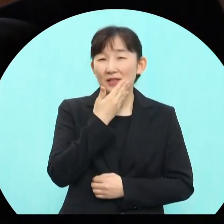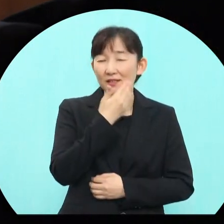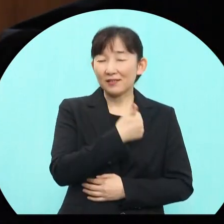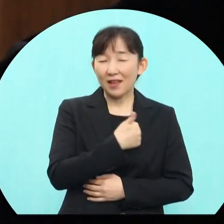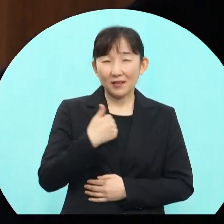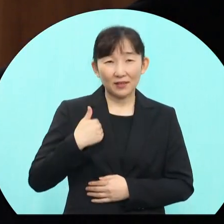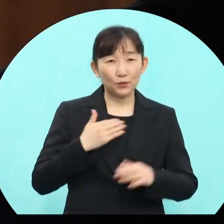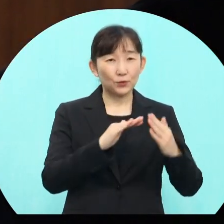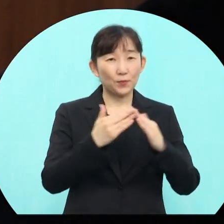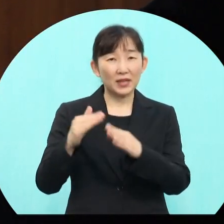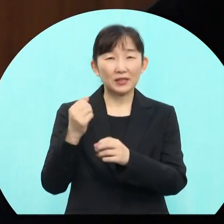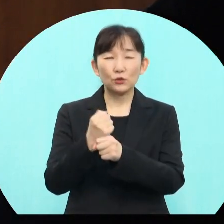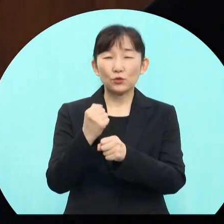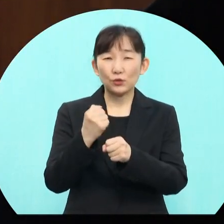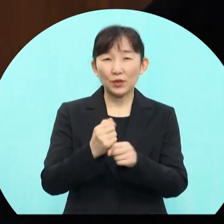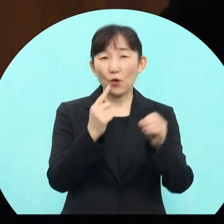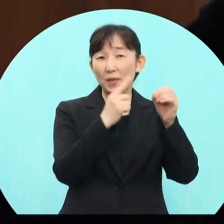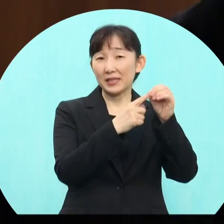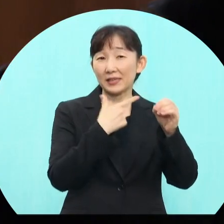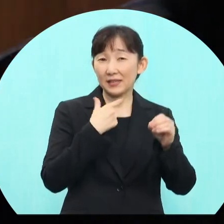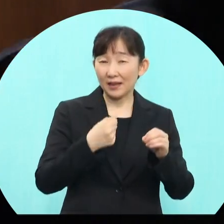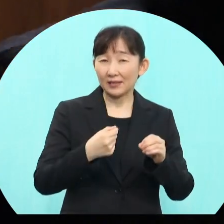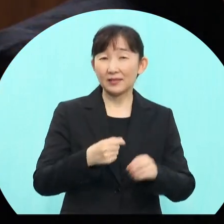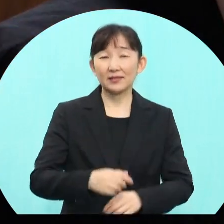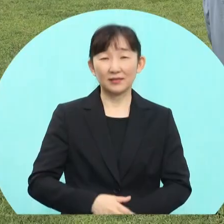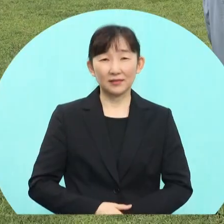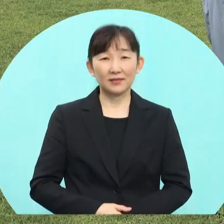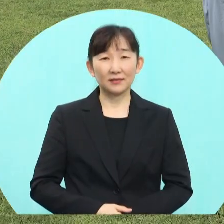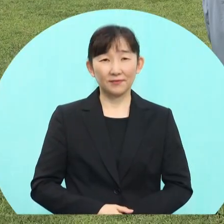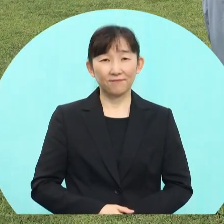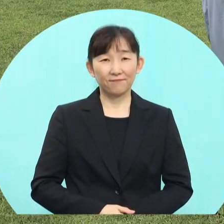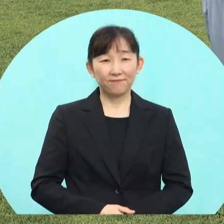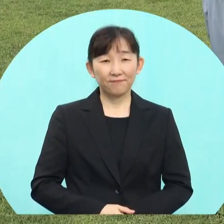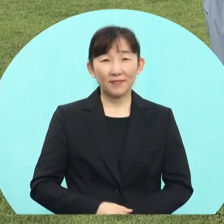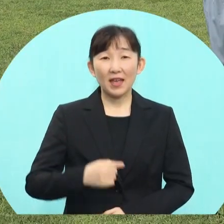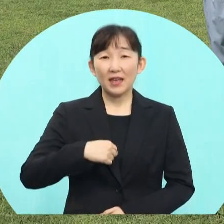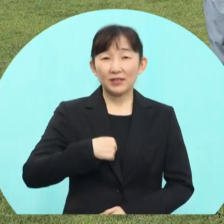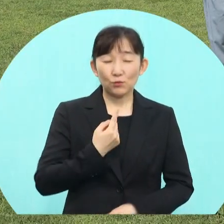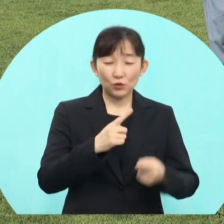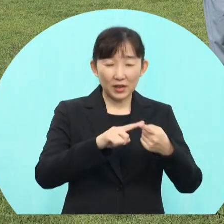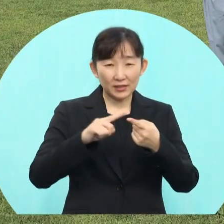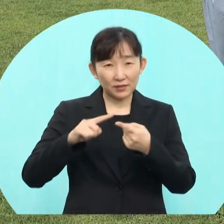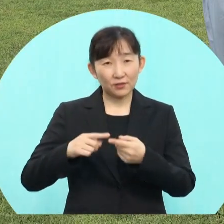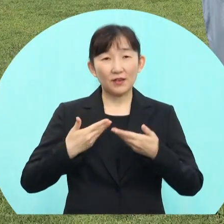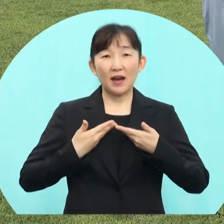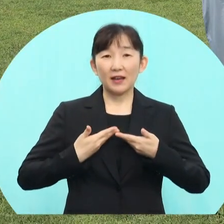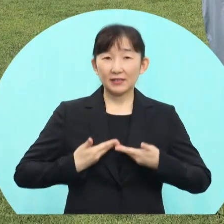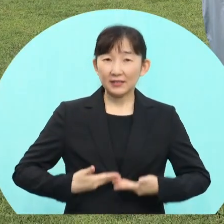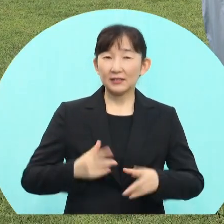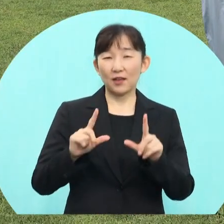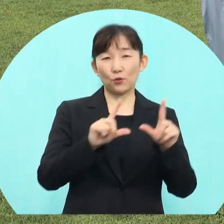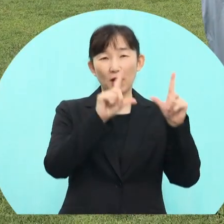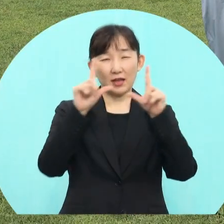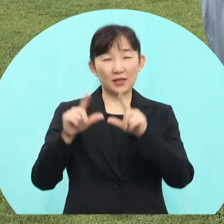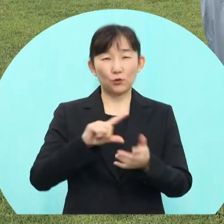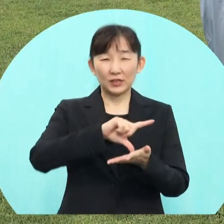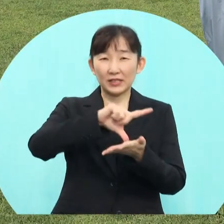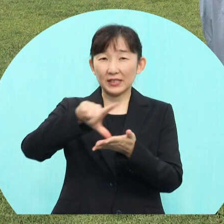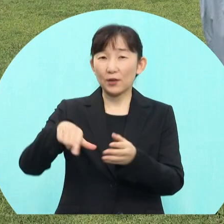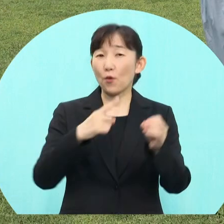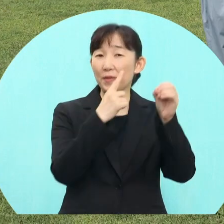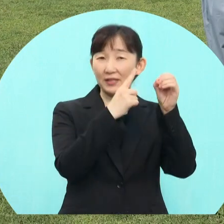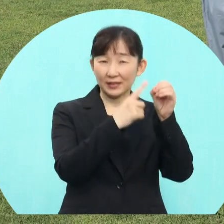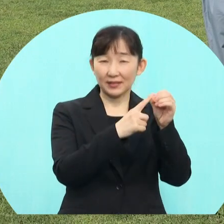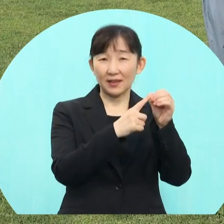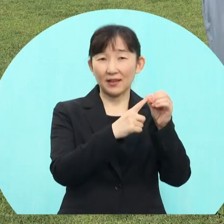できるようなまちづくりを目指していきたいです。 自分らしく安心して暮らせる地域を目